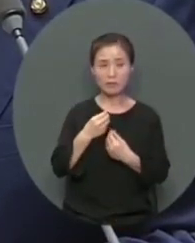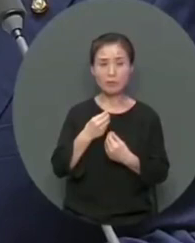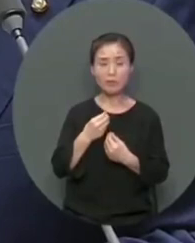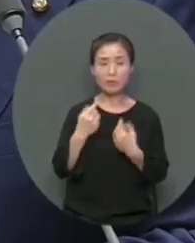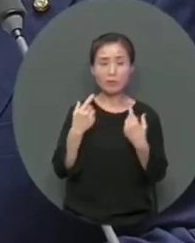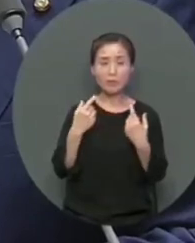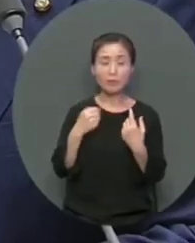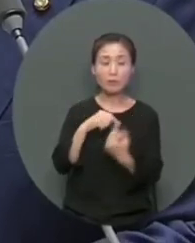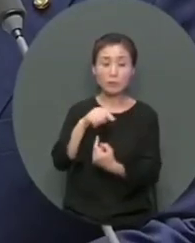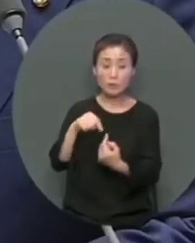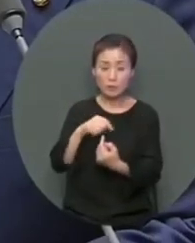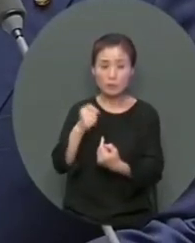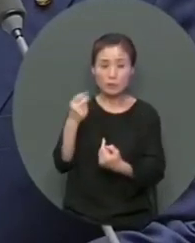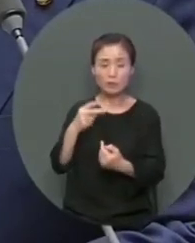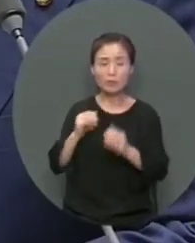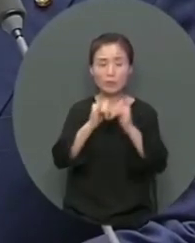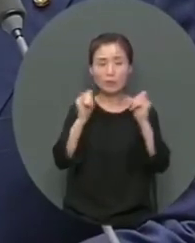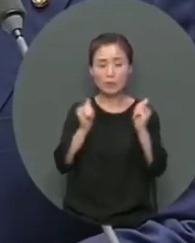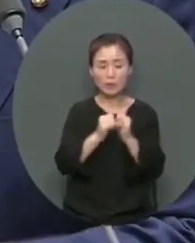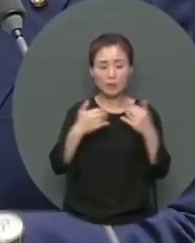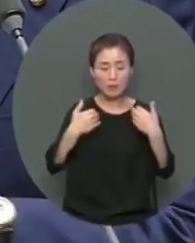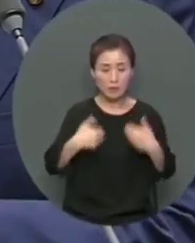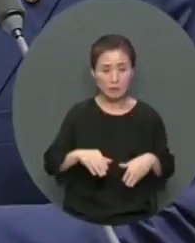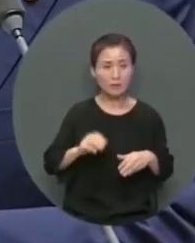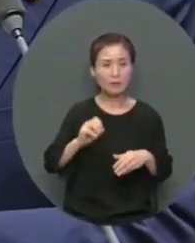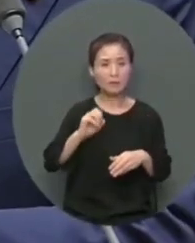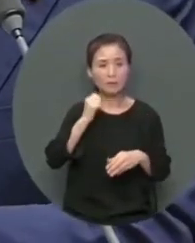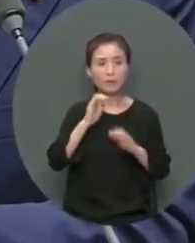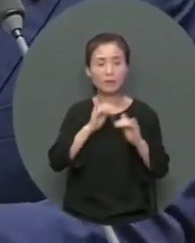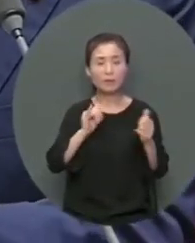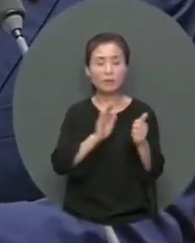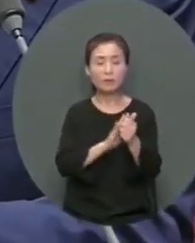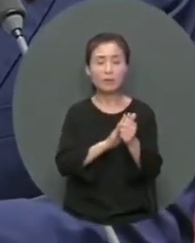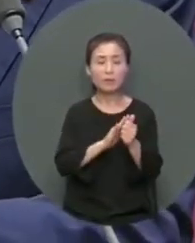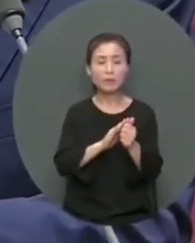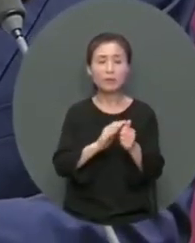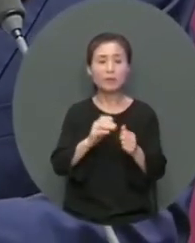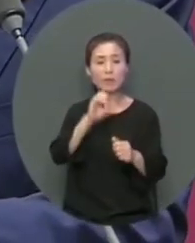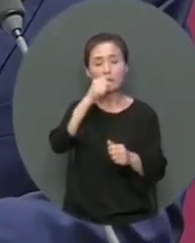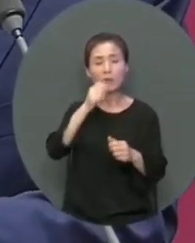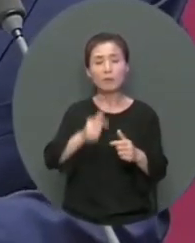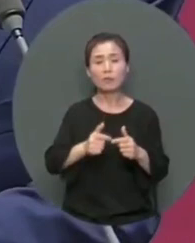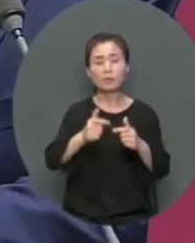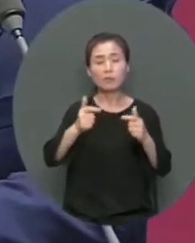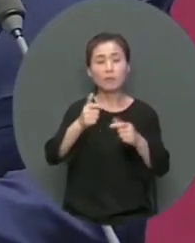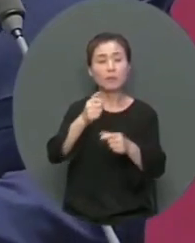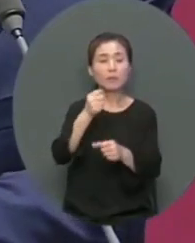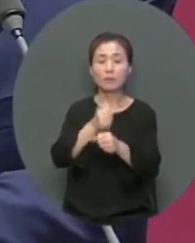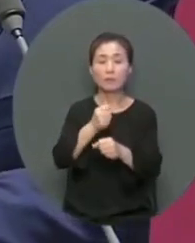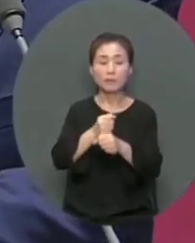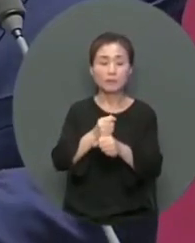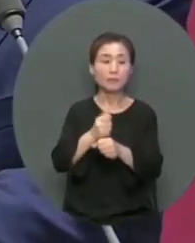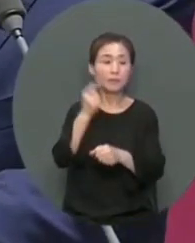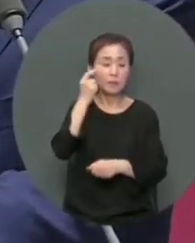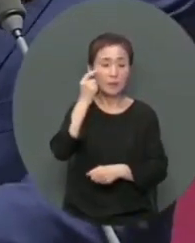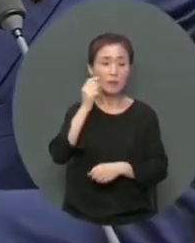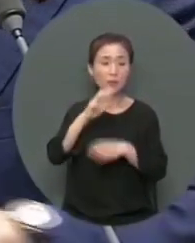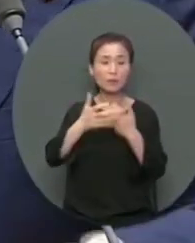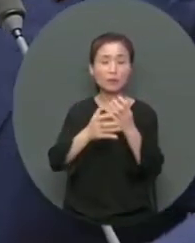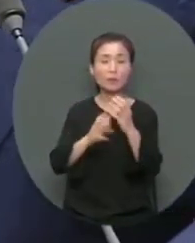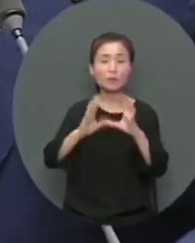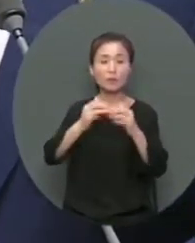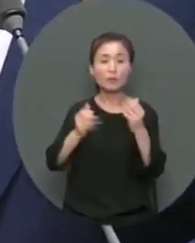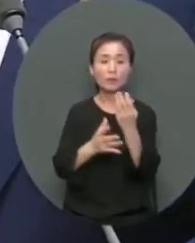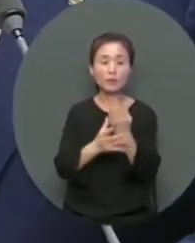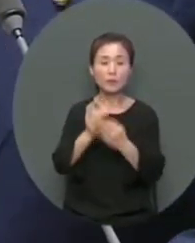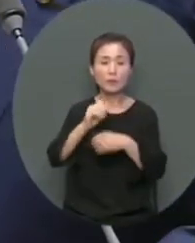사회적 약자에 대한 지원을 대폭 확대하는 그런 예산을 편성하셨다고 생각합니다. 국민통합은 자유민주주의